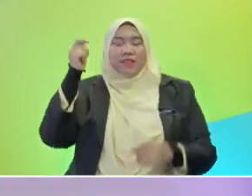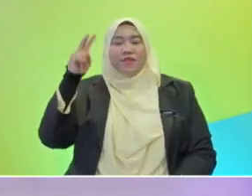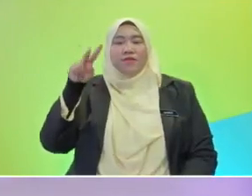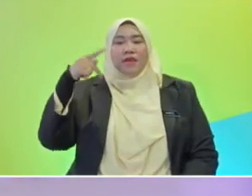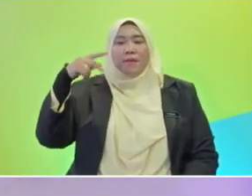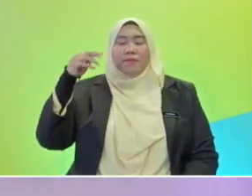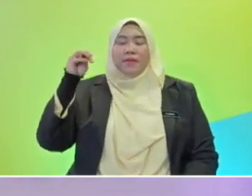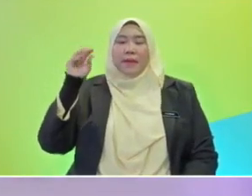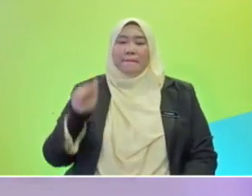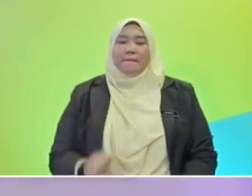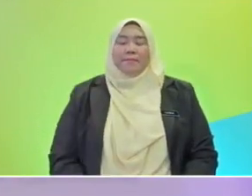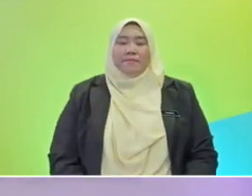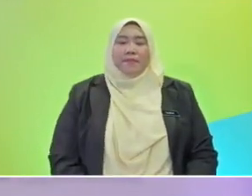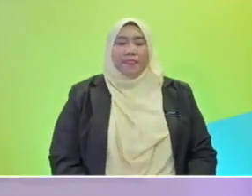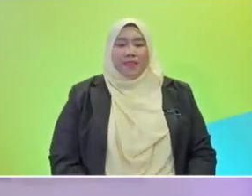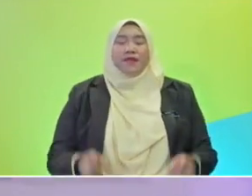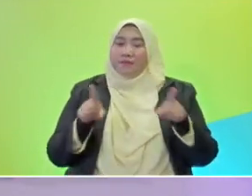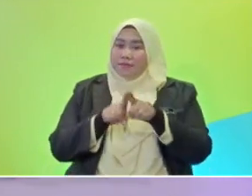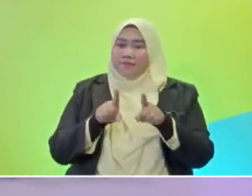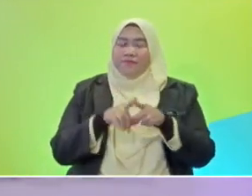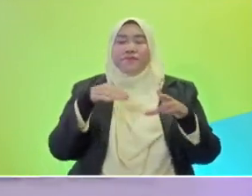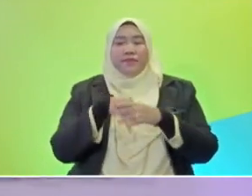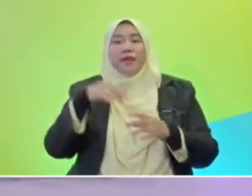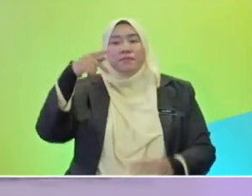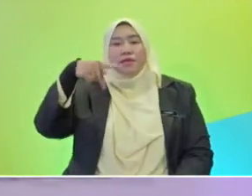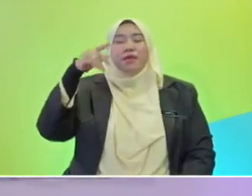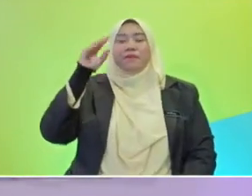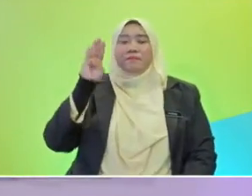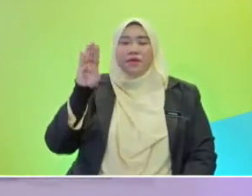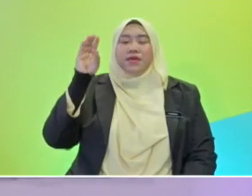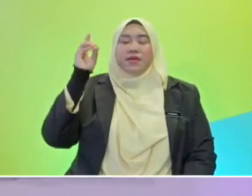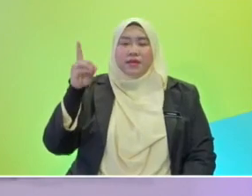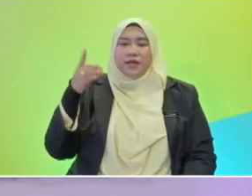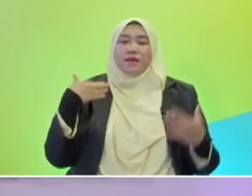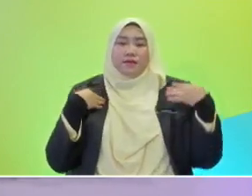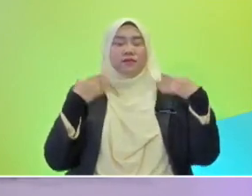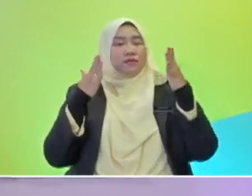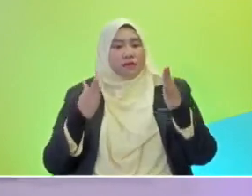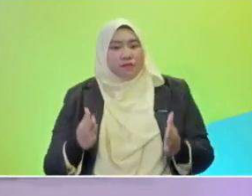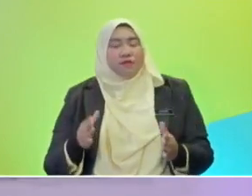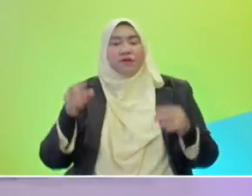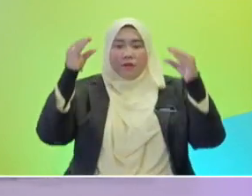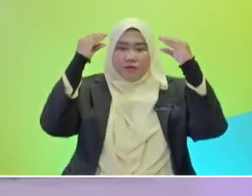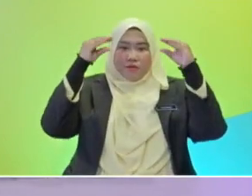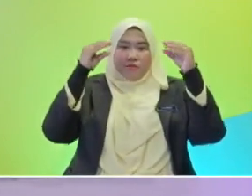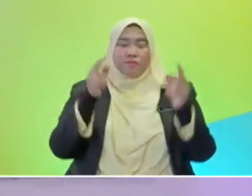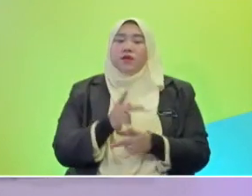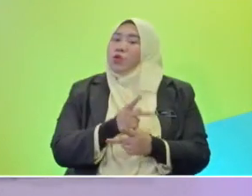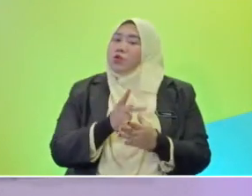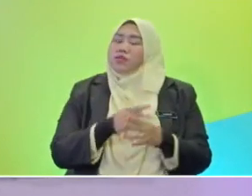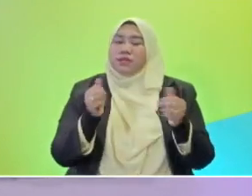kita akan sama-sama dalam slot pencak siranjah di mana akan ada seorang guru yang kepada kita bagaimana